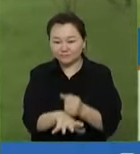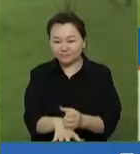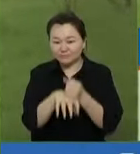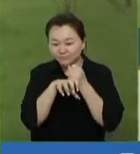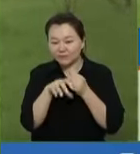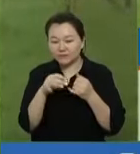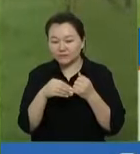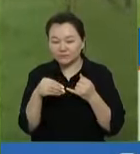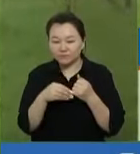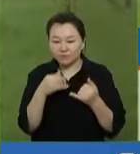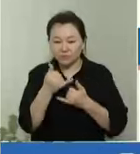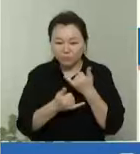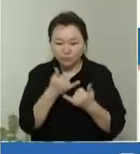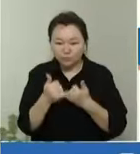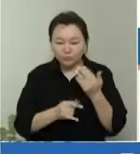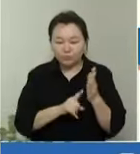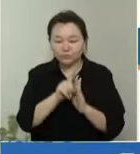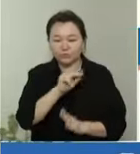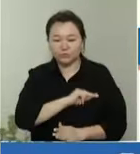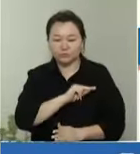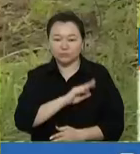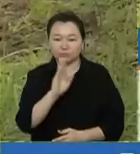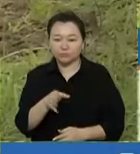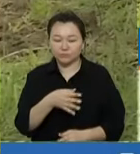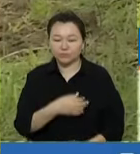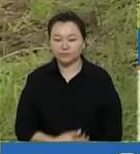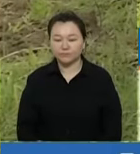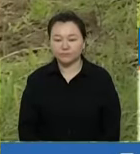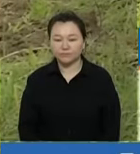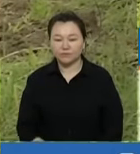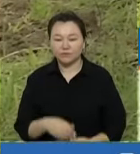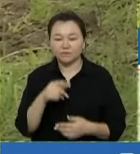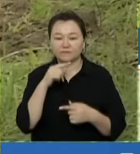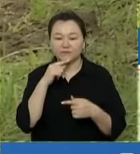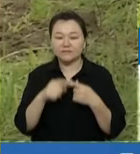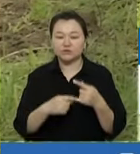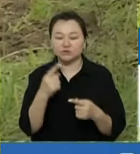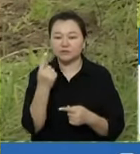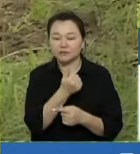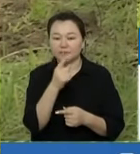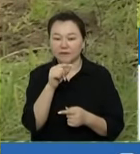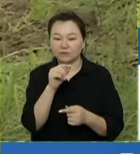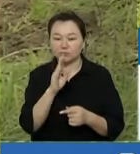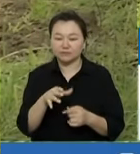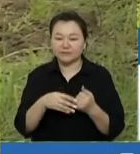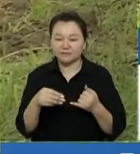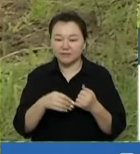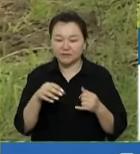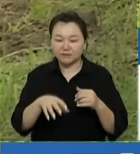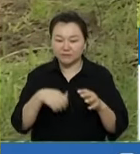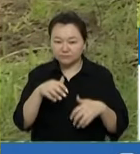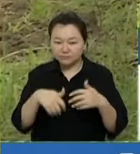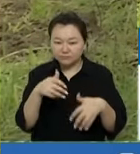топырақты тыңайту процесі басталады деп отыр. Келесі аптаның дүйсенбі күні бұл жер жыртылады, бұл жерге